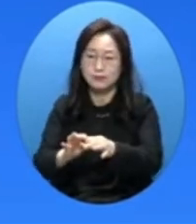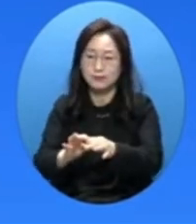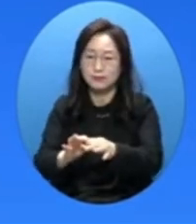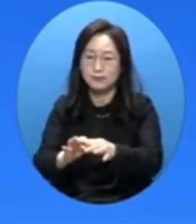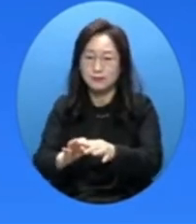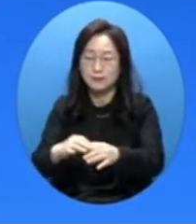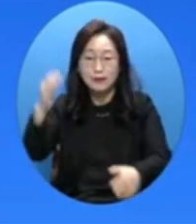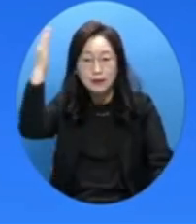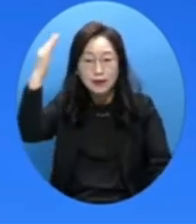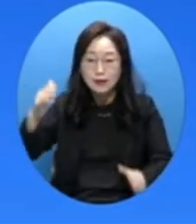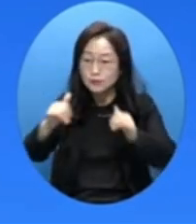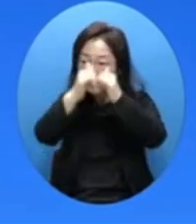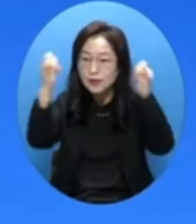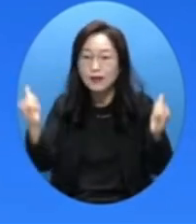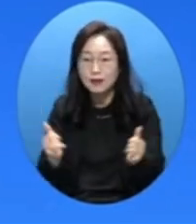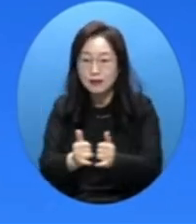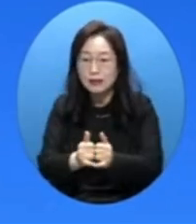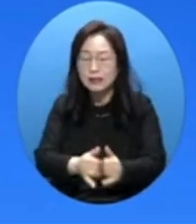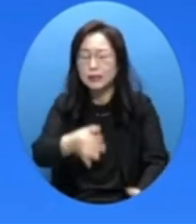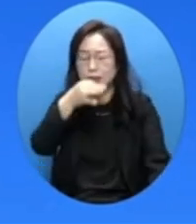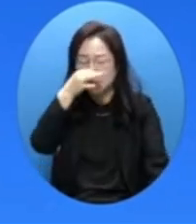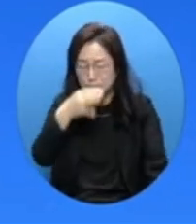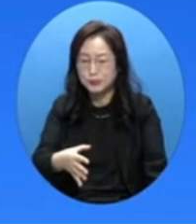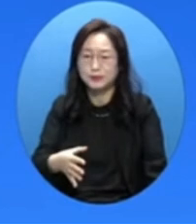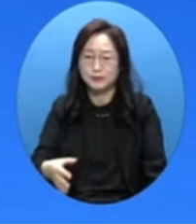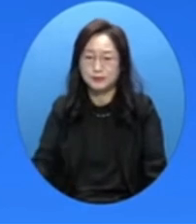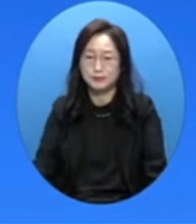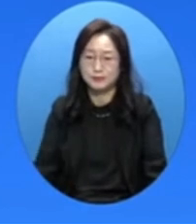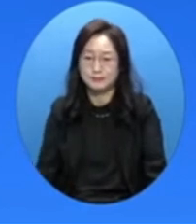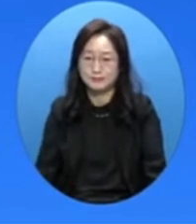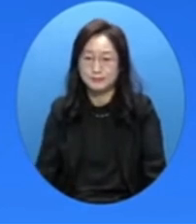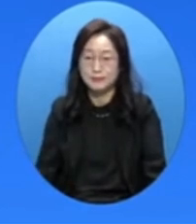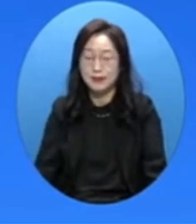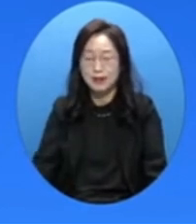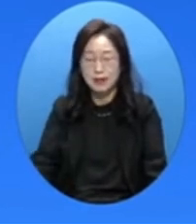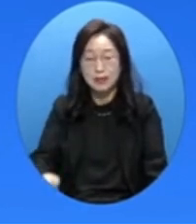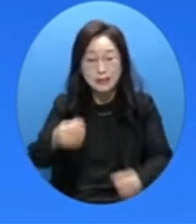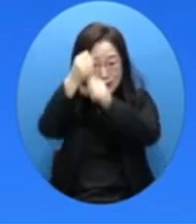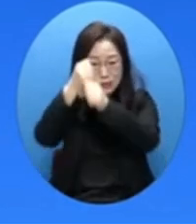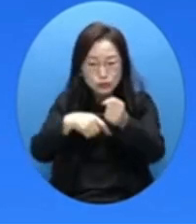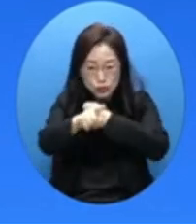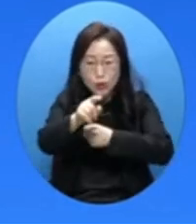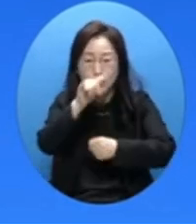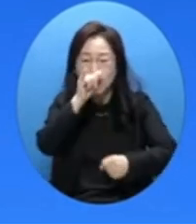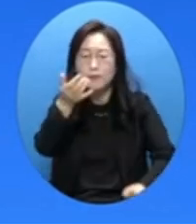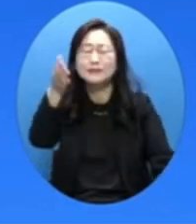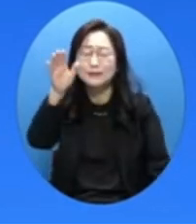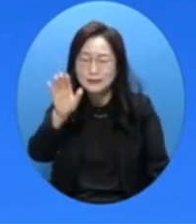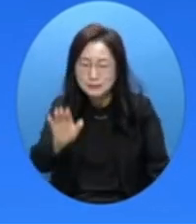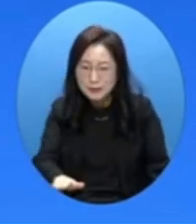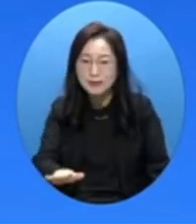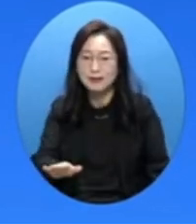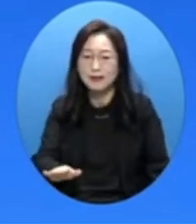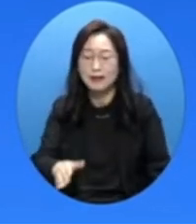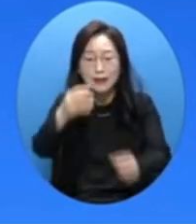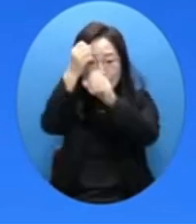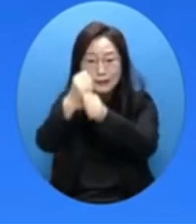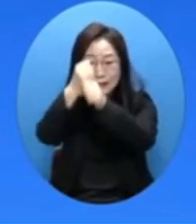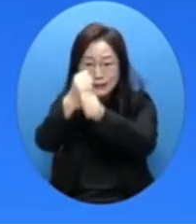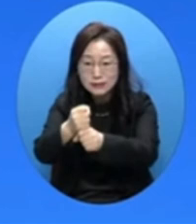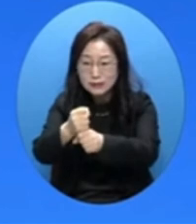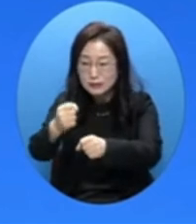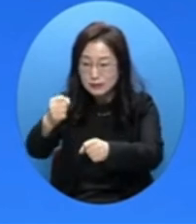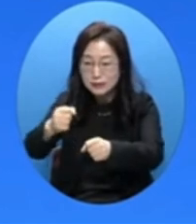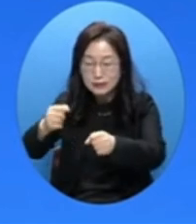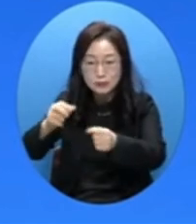우리 한국 사회를 힘들게 하고 어렵게 합니다. 물론 이유는 있겠지만은 그러나 그런 시위가 문제를 해결하는